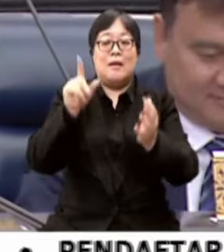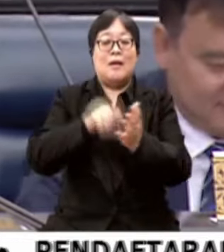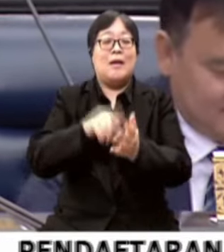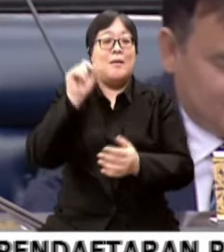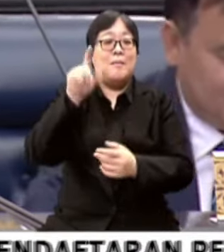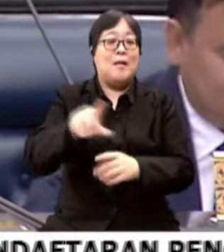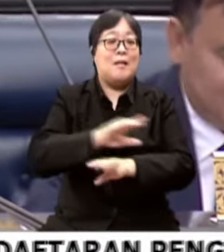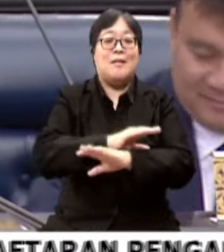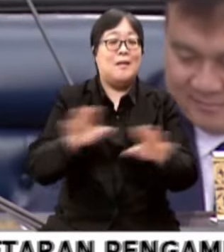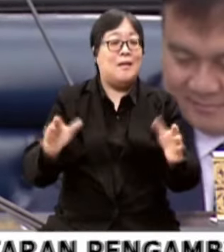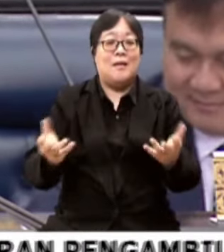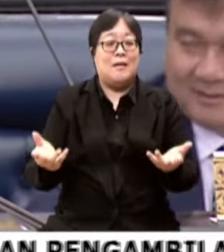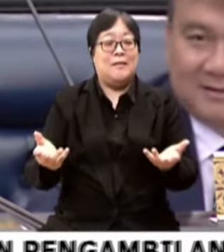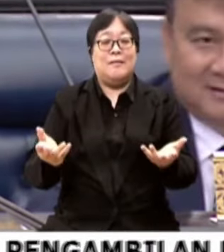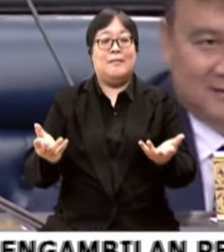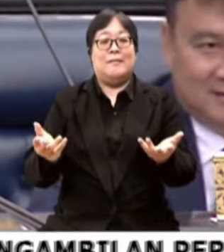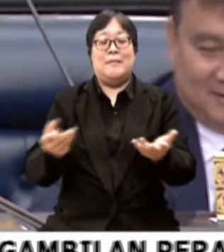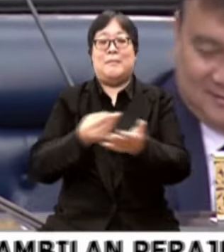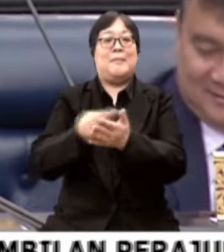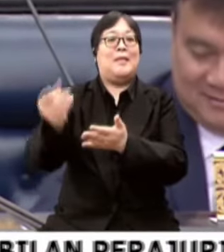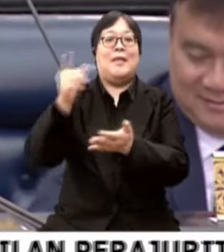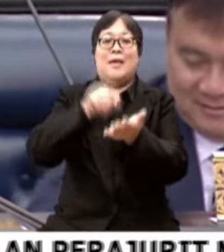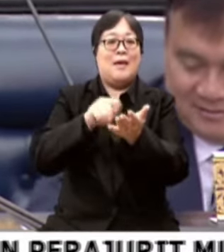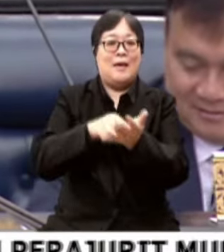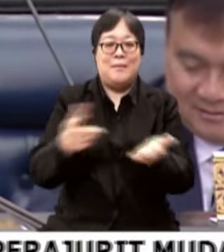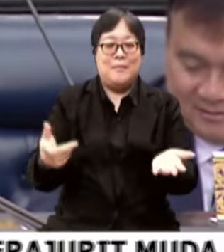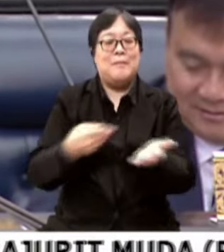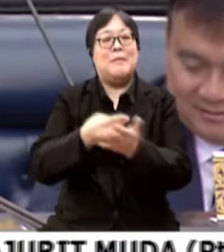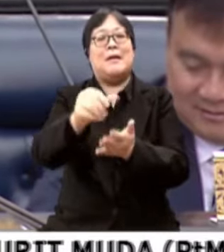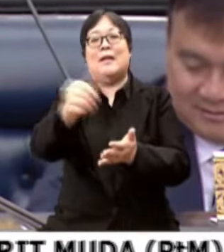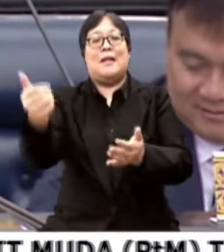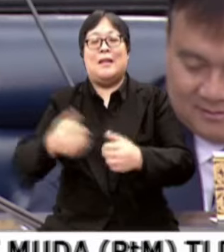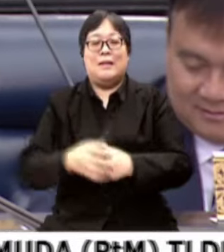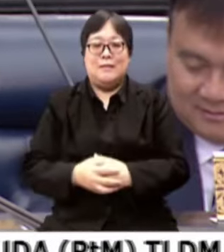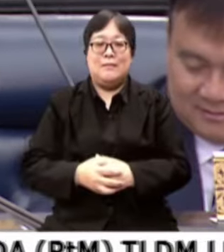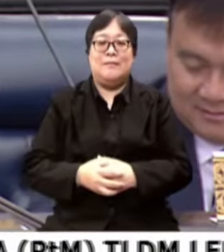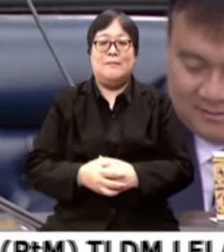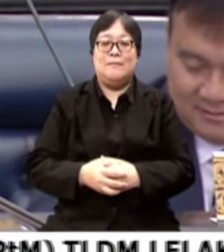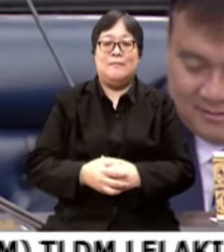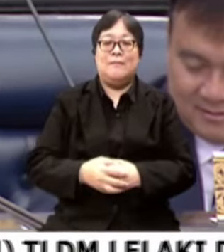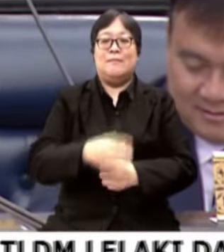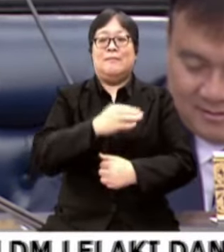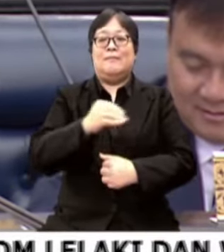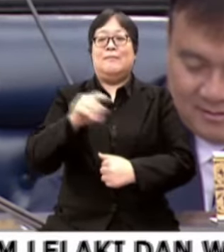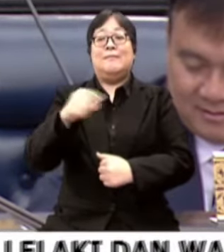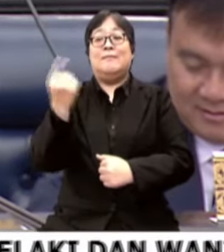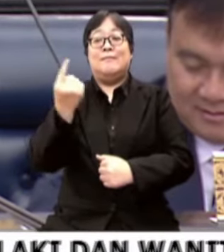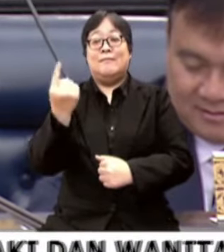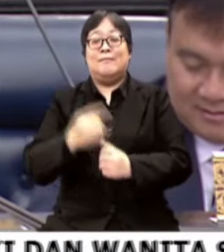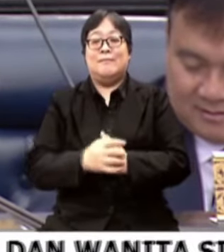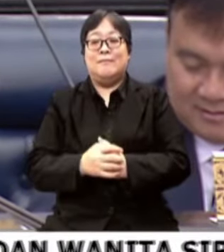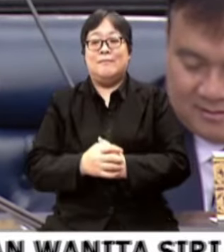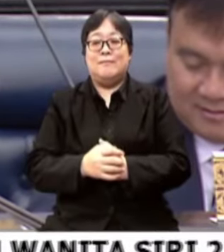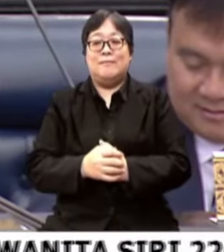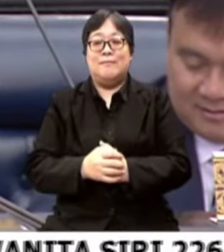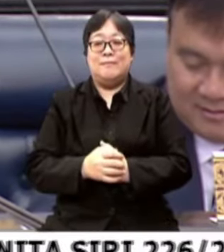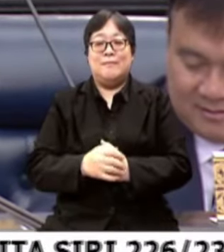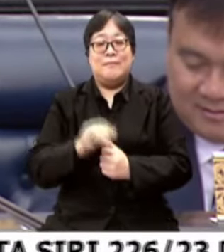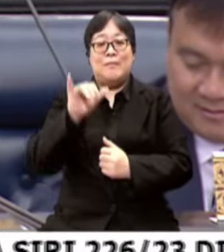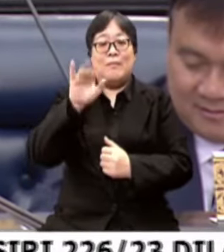jangan beli ayam beli bendera dan satu lagi Adakah